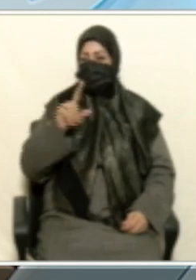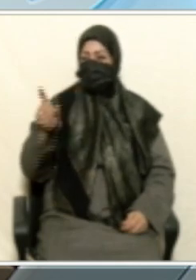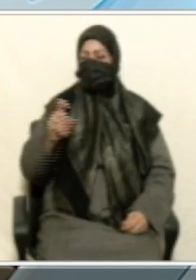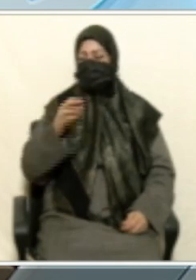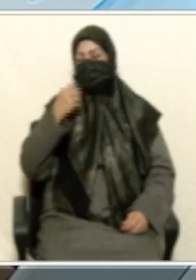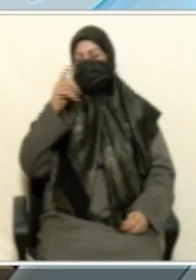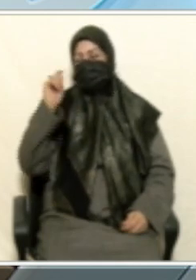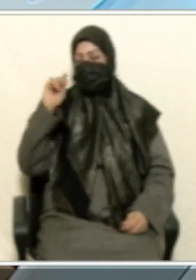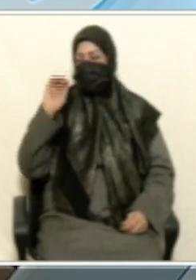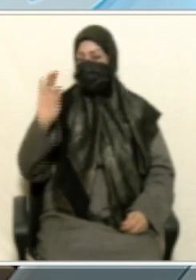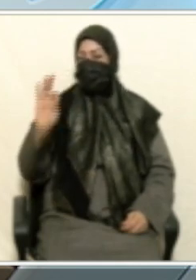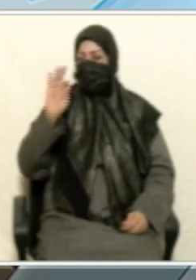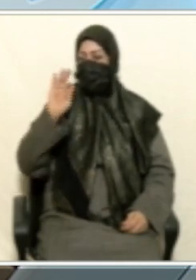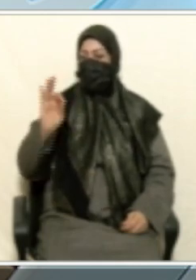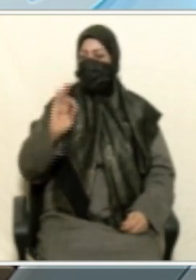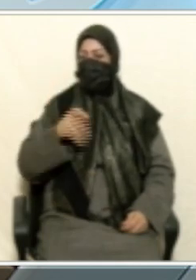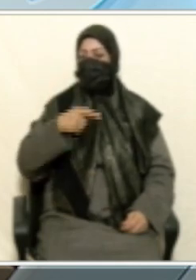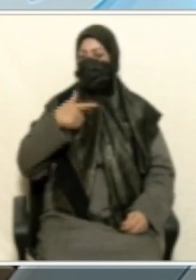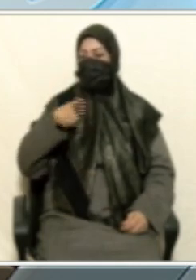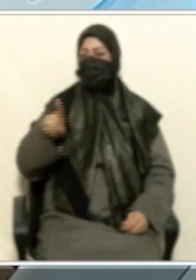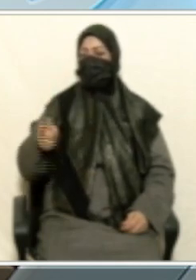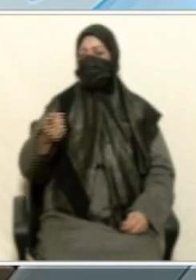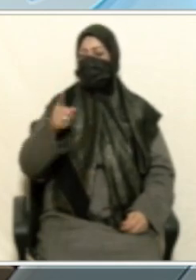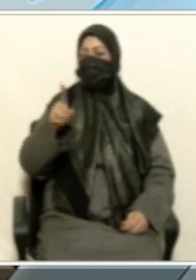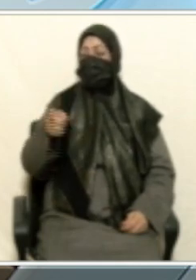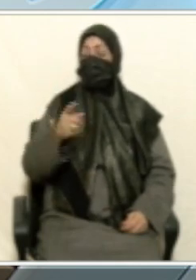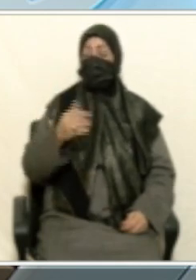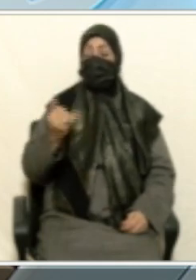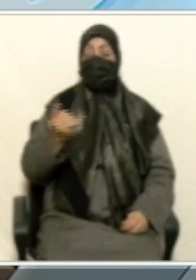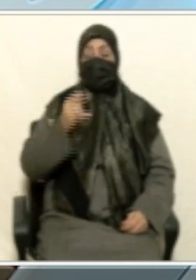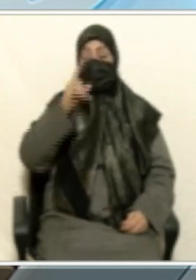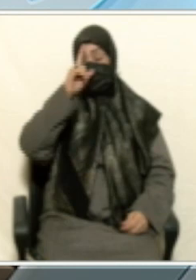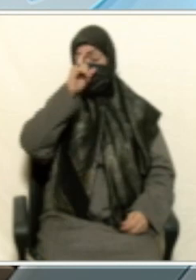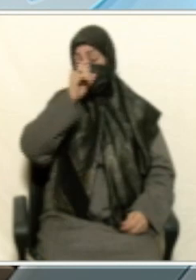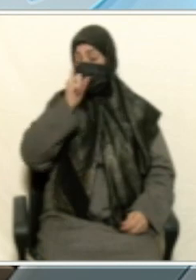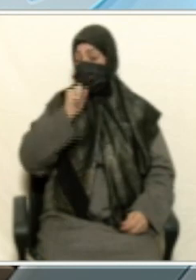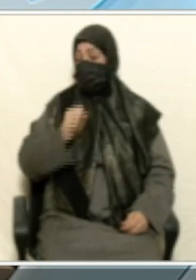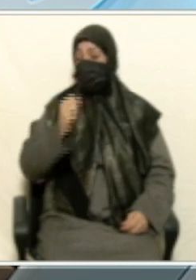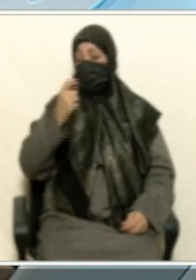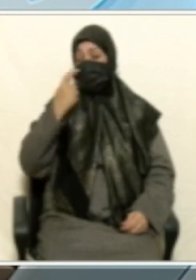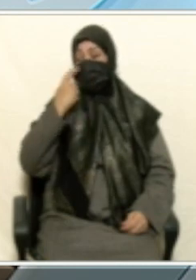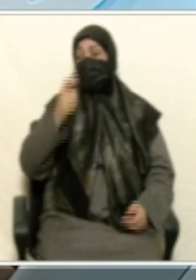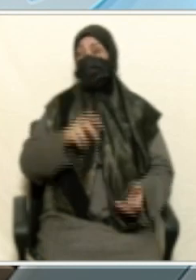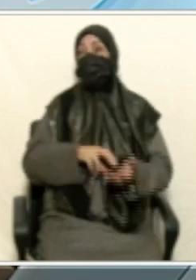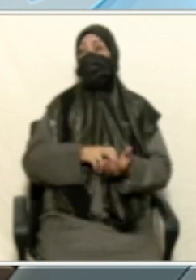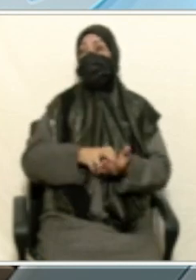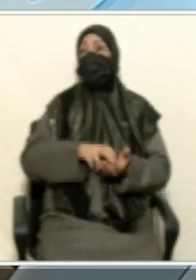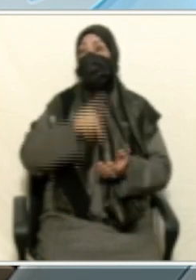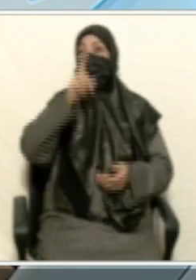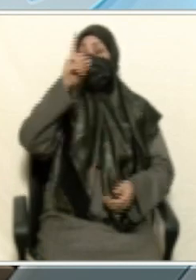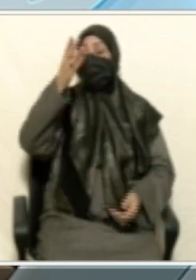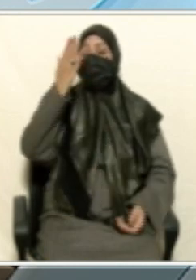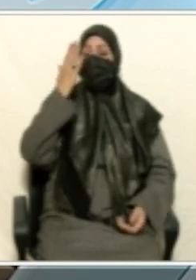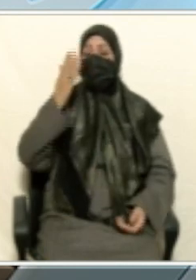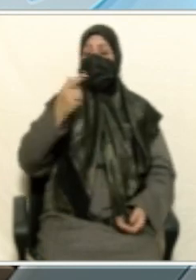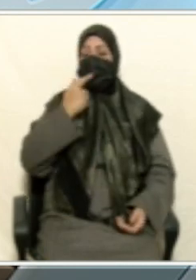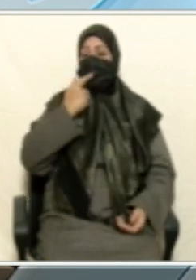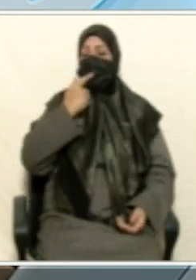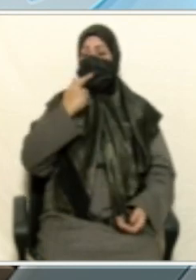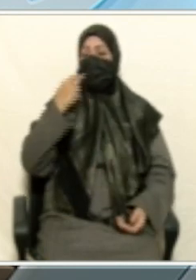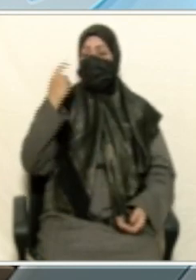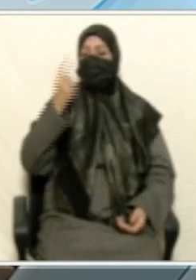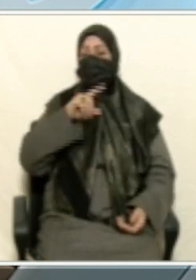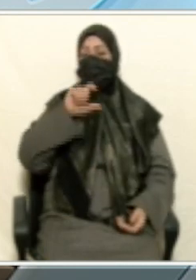سهلا ولا هينا، وعلى الإنسان أن يتقي الله عز وجل في لسانه، وأن يربطه، وأن يلتزم